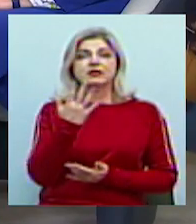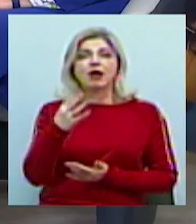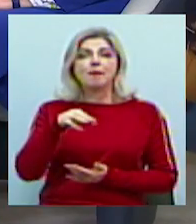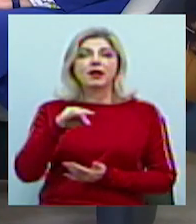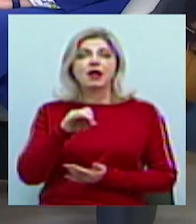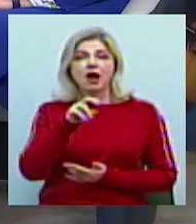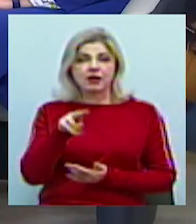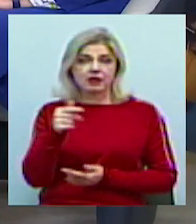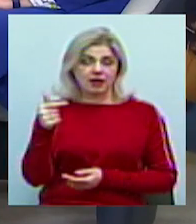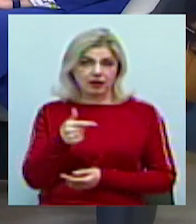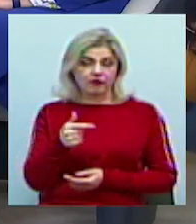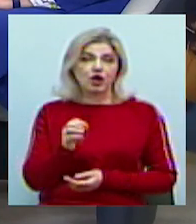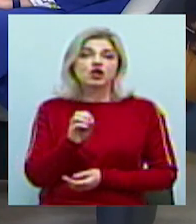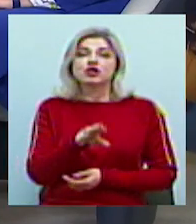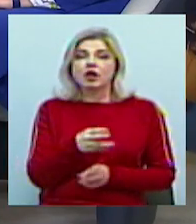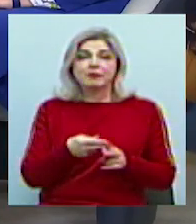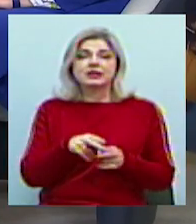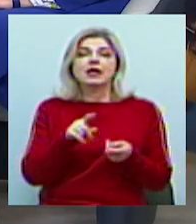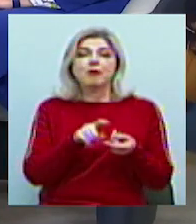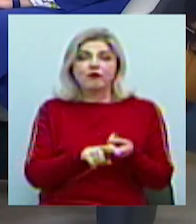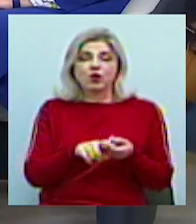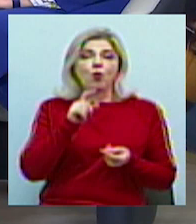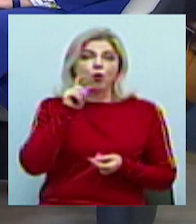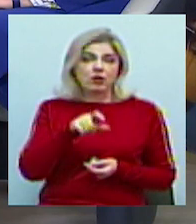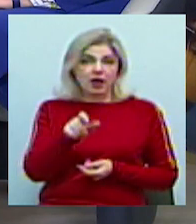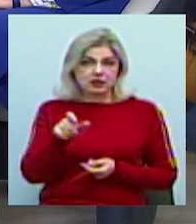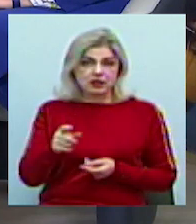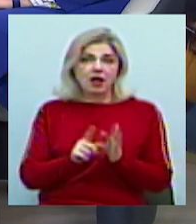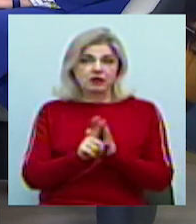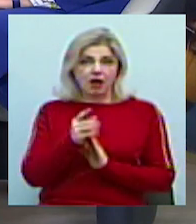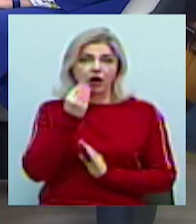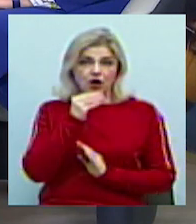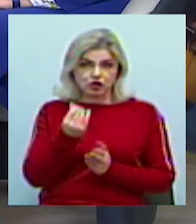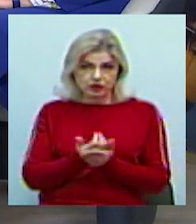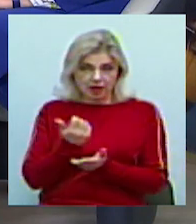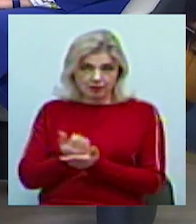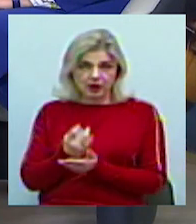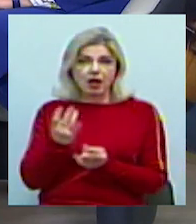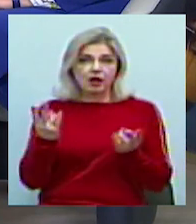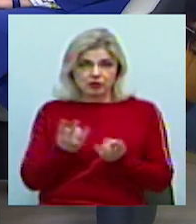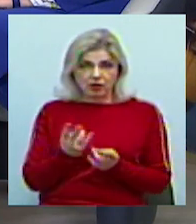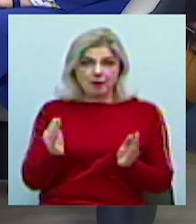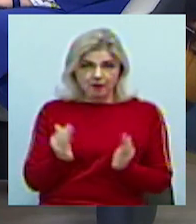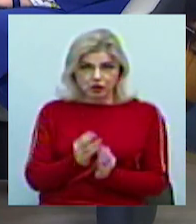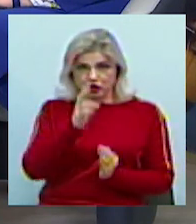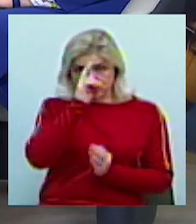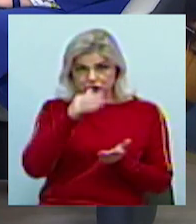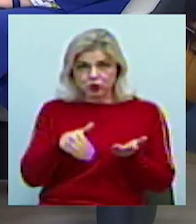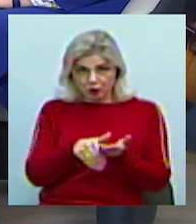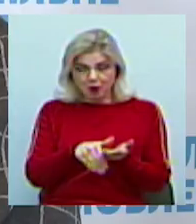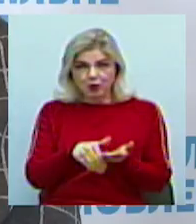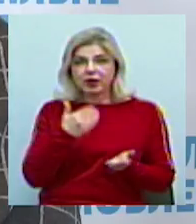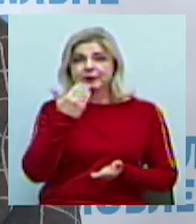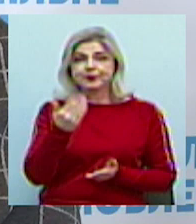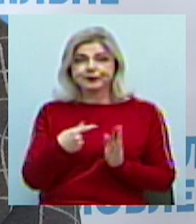мільярдів гривень. З чим це пов'язане? Українці почали краще заробляти і потребують менше державної допомоги? Ви